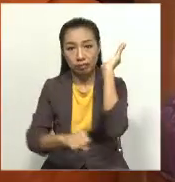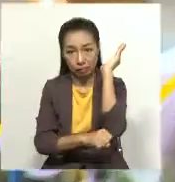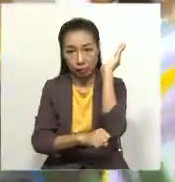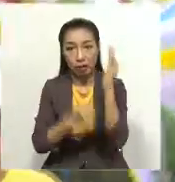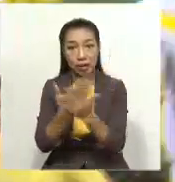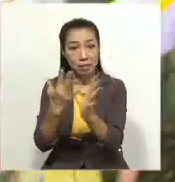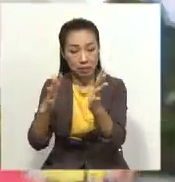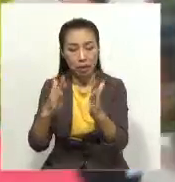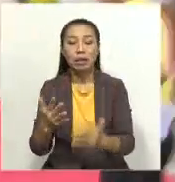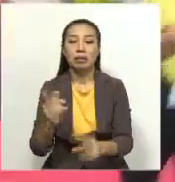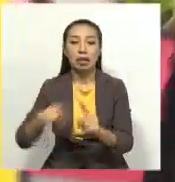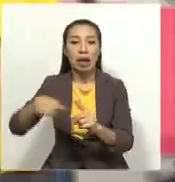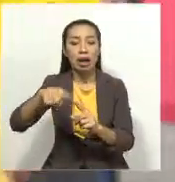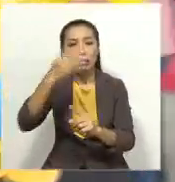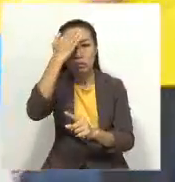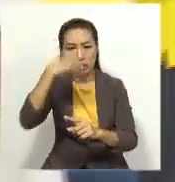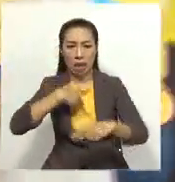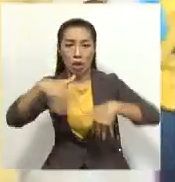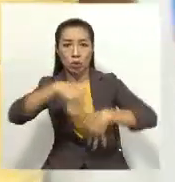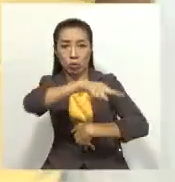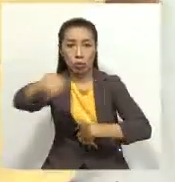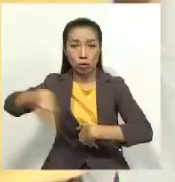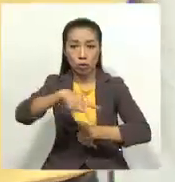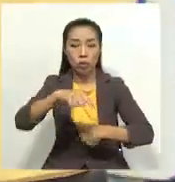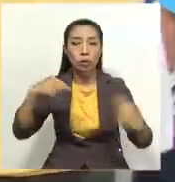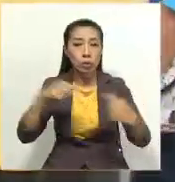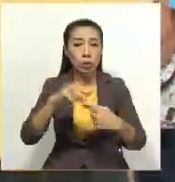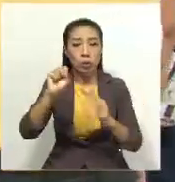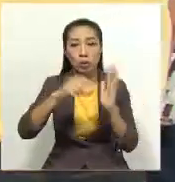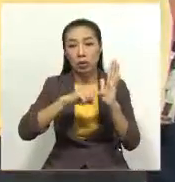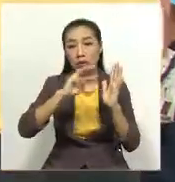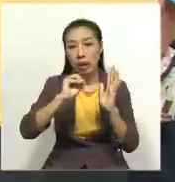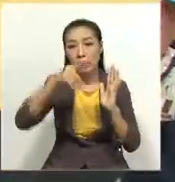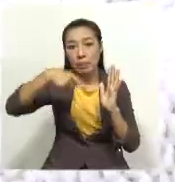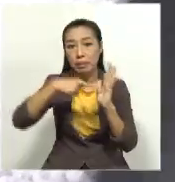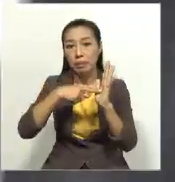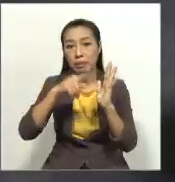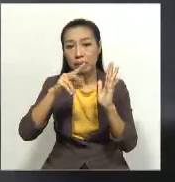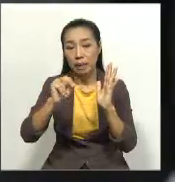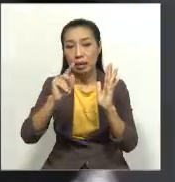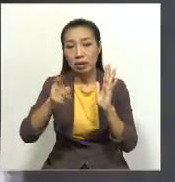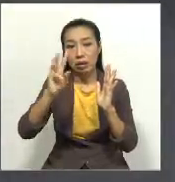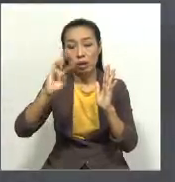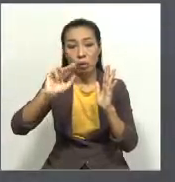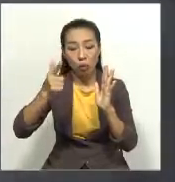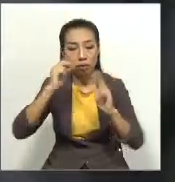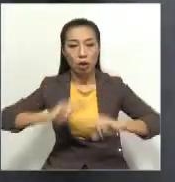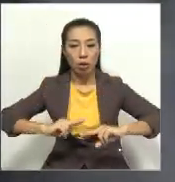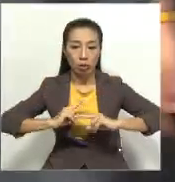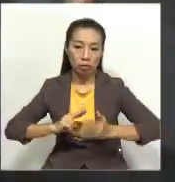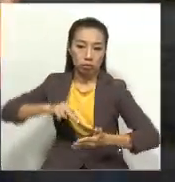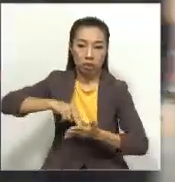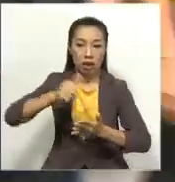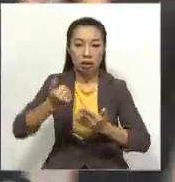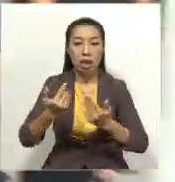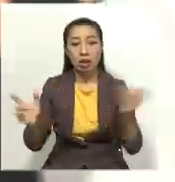รวมไปถึงการขาดทุนทรัพย์ด้วยเพื่อที่จะให้คนในชุมชนในพื้นที่เขตสัมพันธวงศ์เนี่ยมีสามารถช่วยเหลือตนเองได้และสามารถอยู่ร่วมในสังคมได้อย่